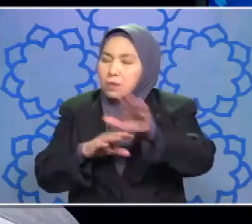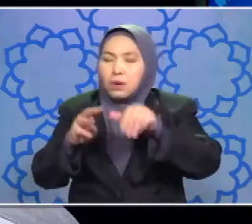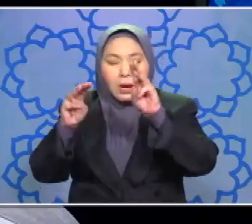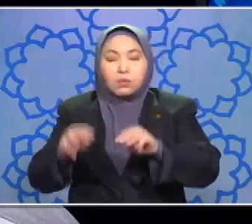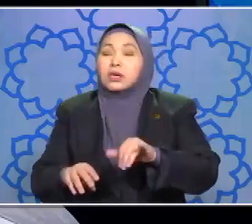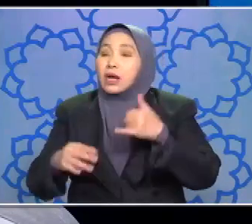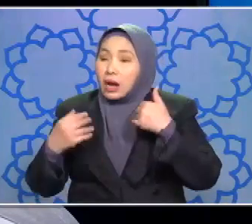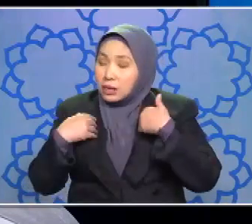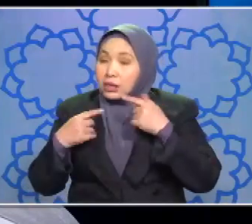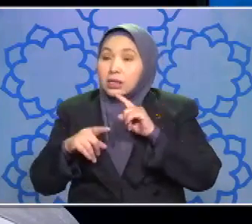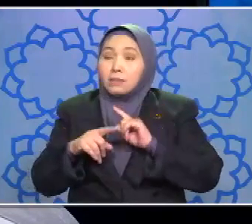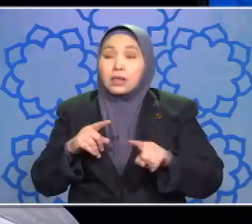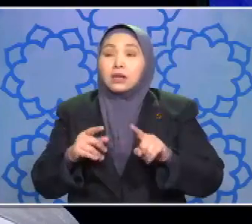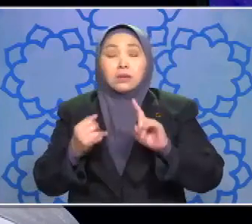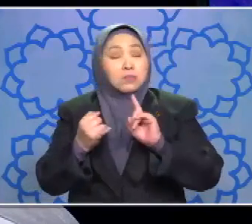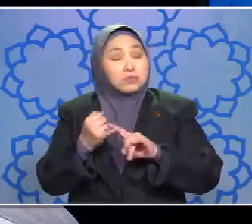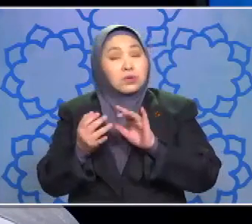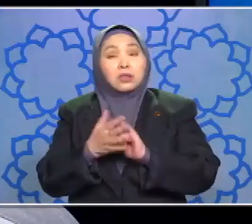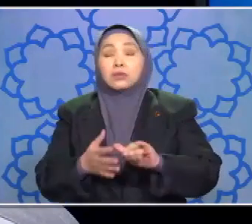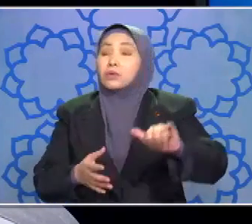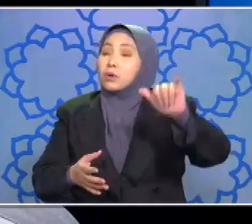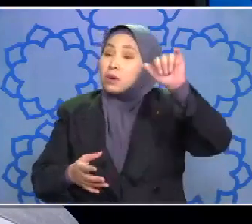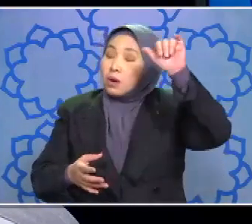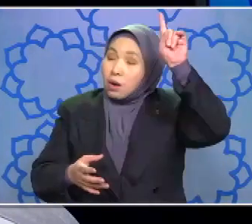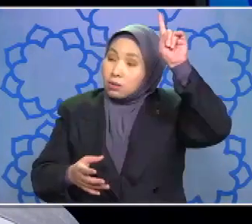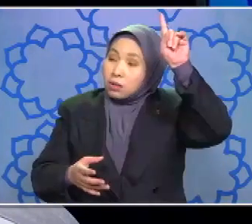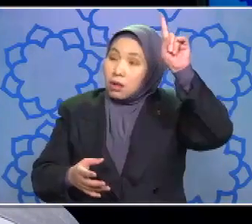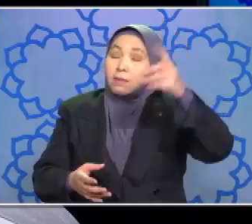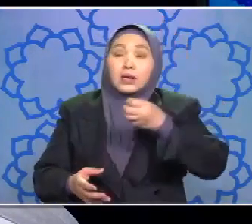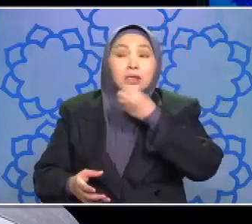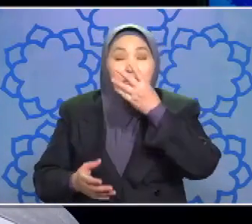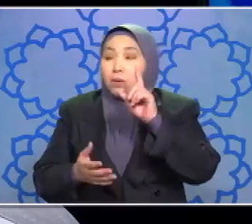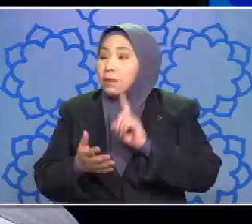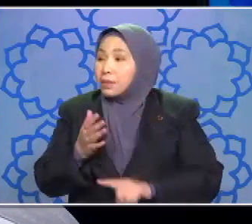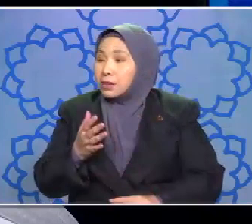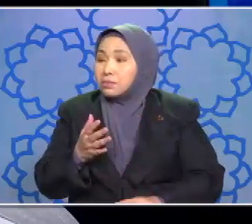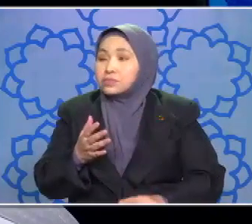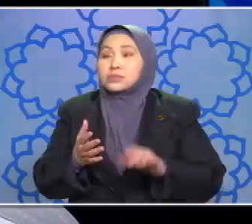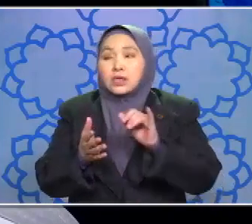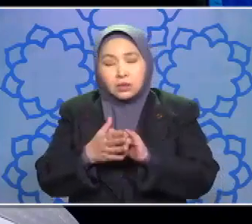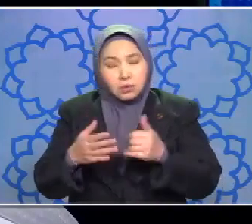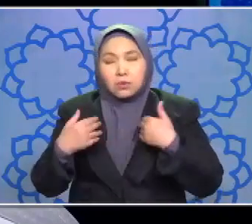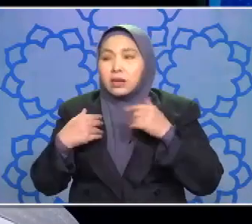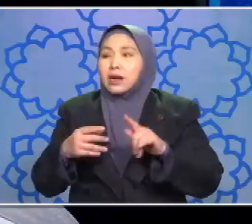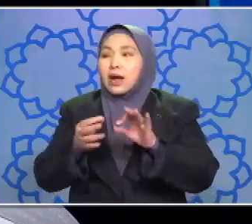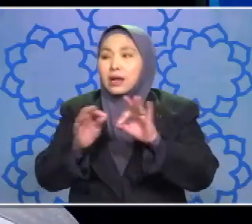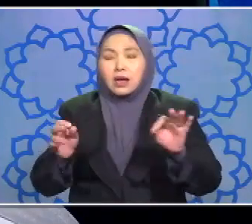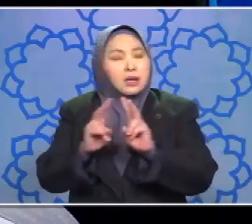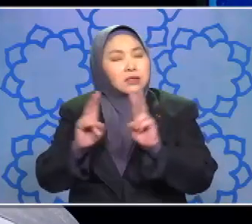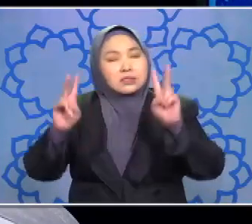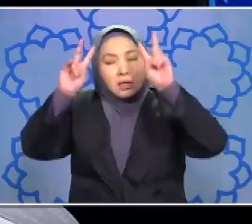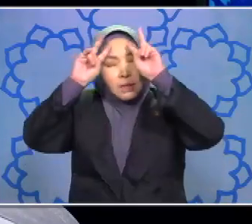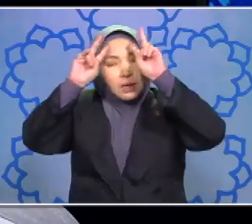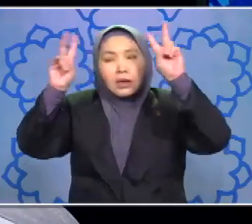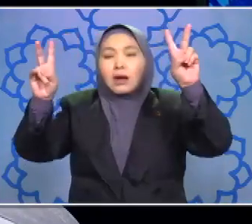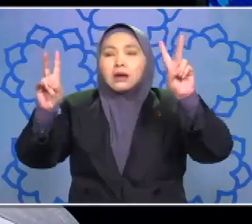Tetapi di hujung itu Allah cakap apa? Fa inna rabbakum la raufur rahim. Itu adalah ayat yang amat menenangkan, ustaz.